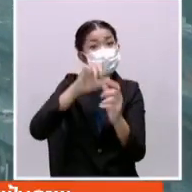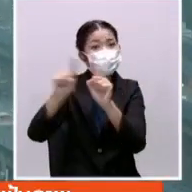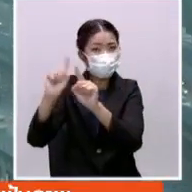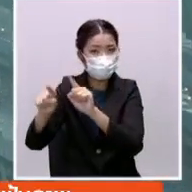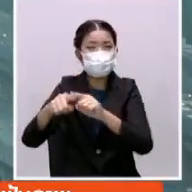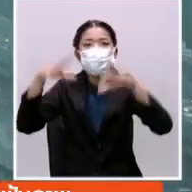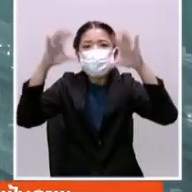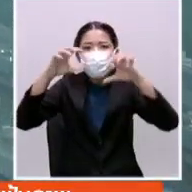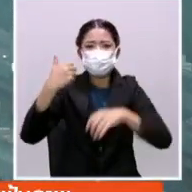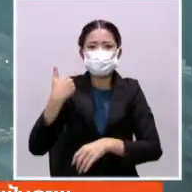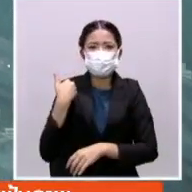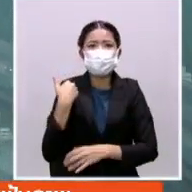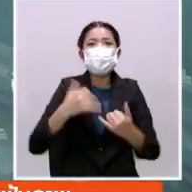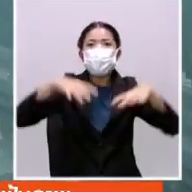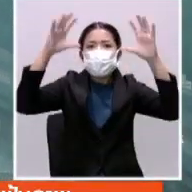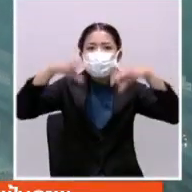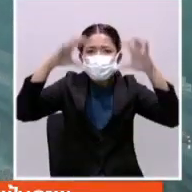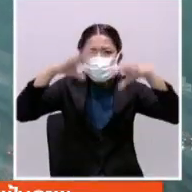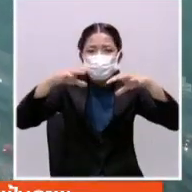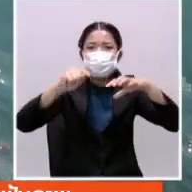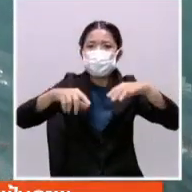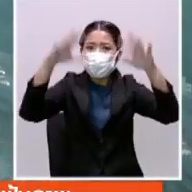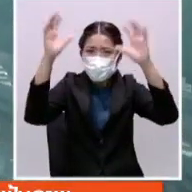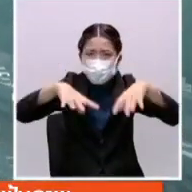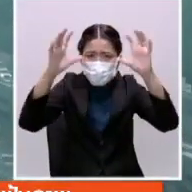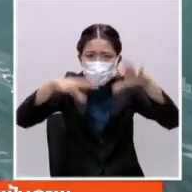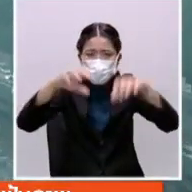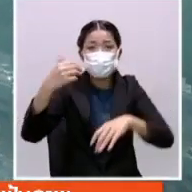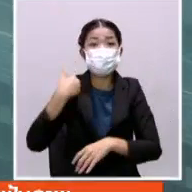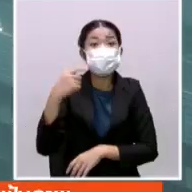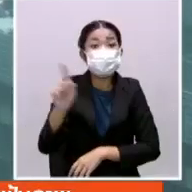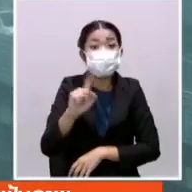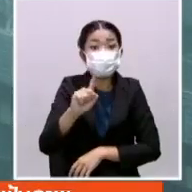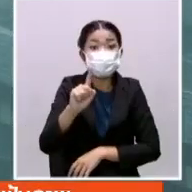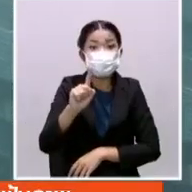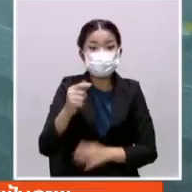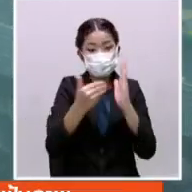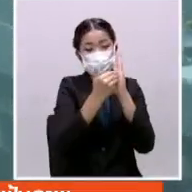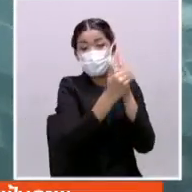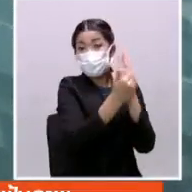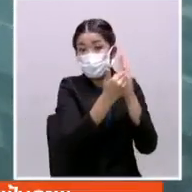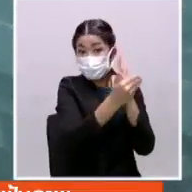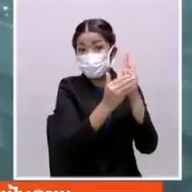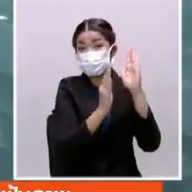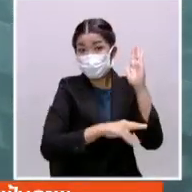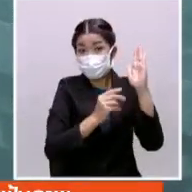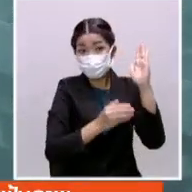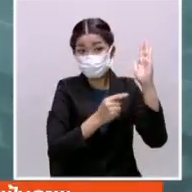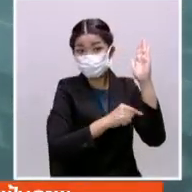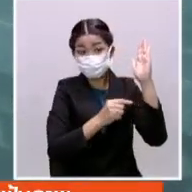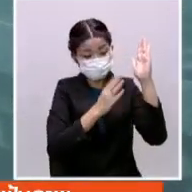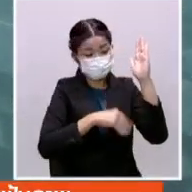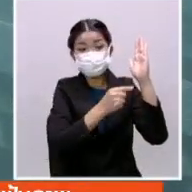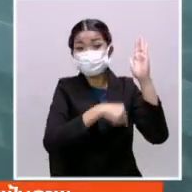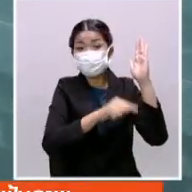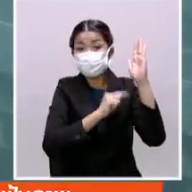ครับฝนที่ตกหนักเนี่ยนะครับจะหนักมากบางพื้นที่โดยเฉพาะบริเวณภาคตะวันออกและภาคใต้ฝั่งตะวันต